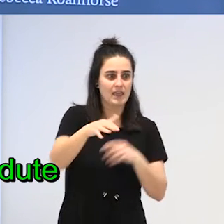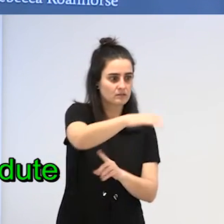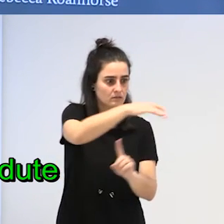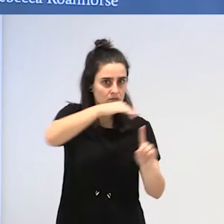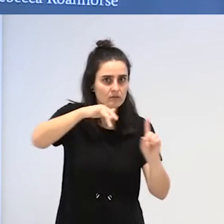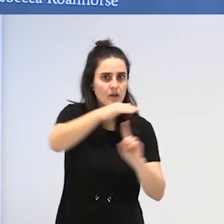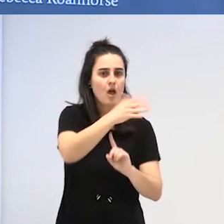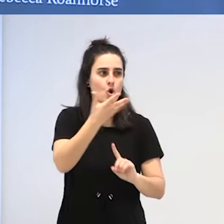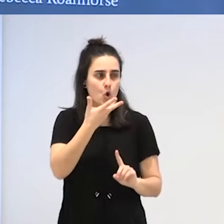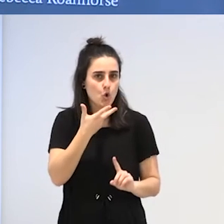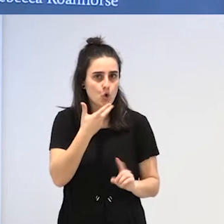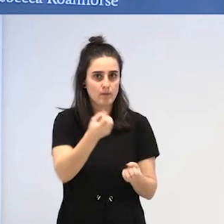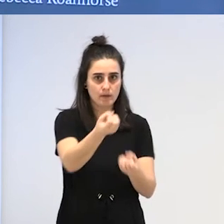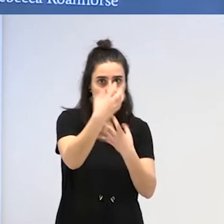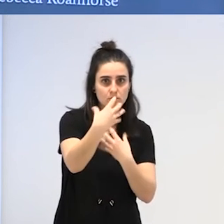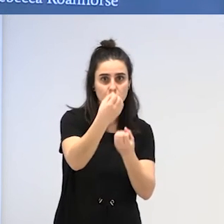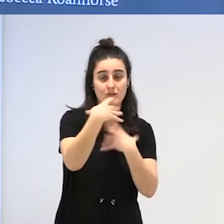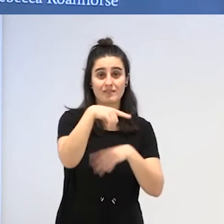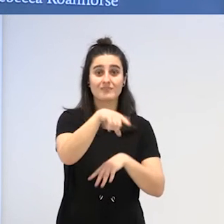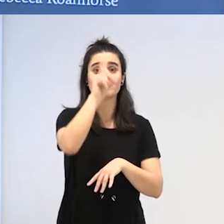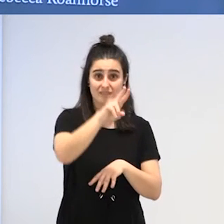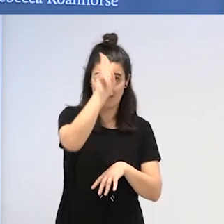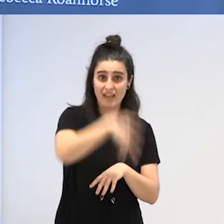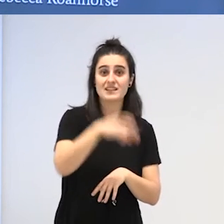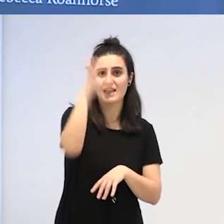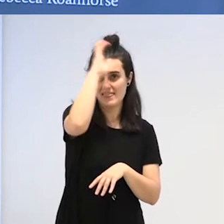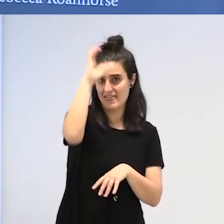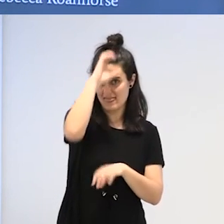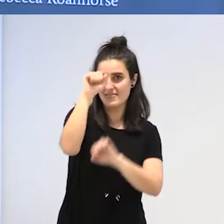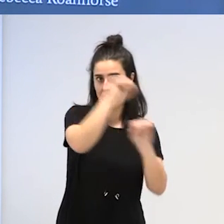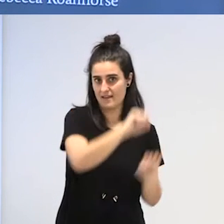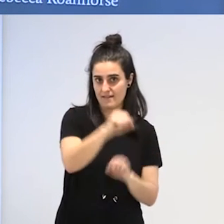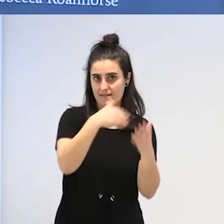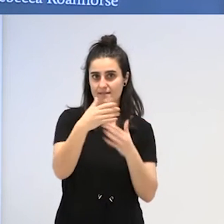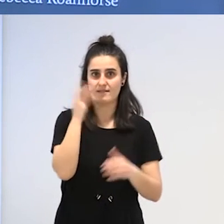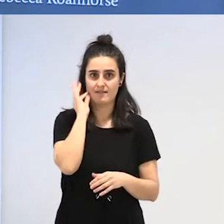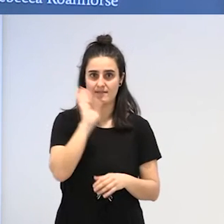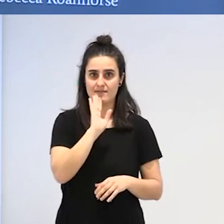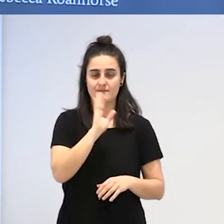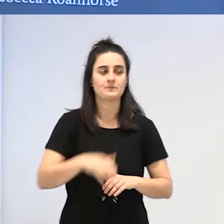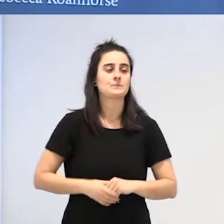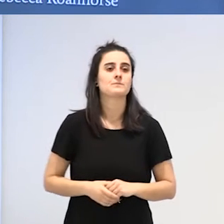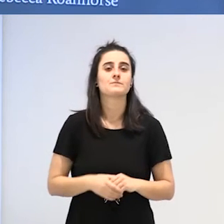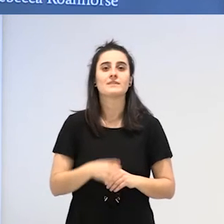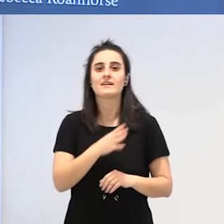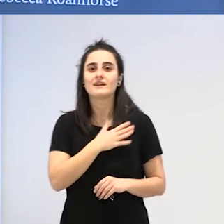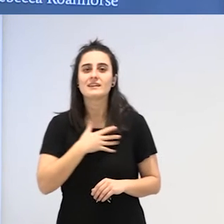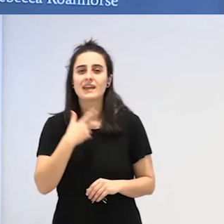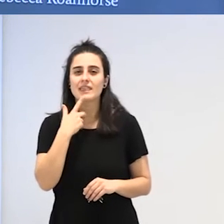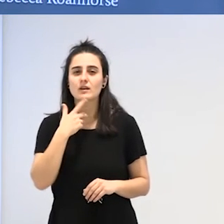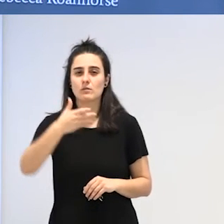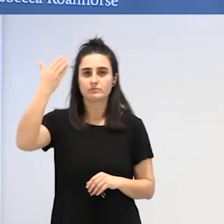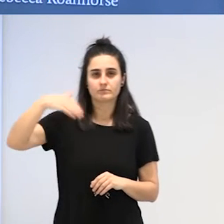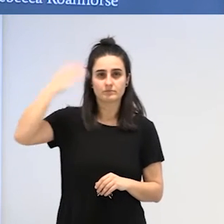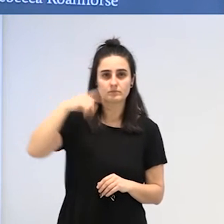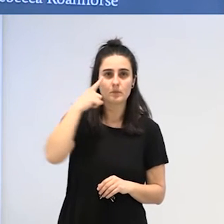ingurunaren ezagutza eta hori ere zientzia dela defendatzen du. Hau da, primitibotasun